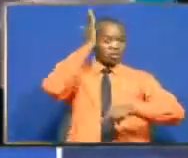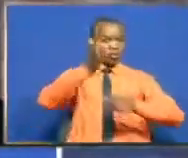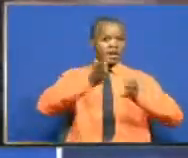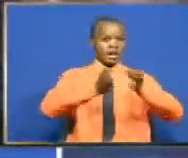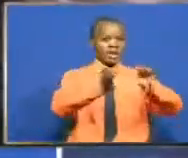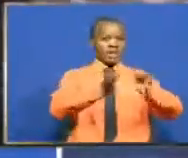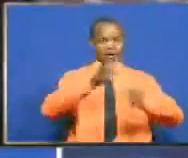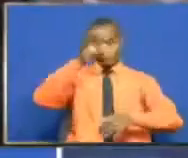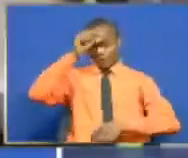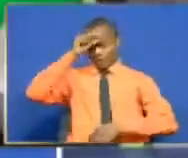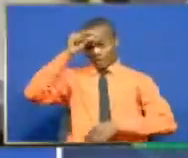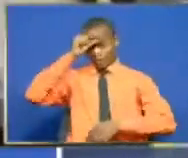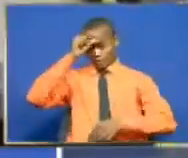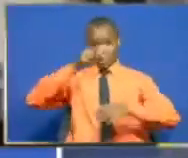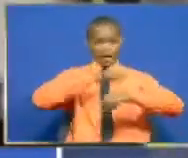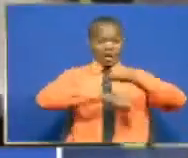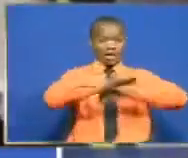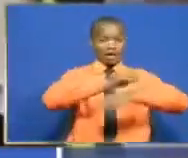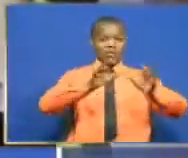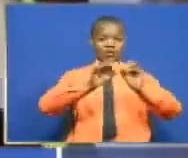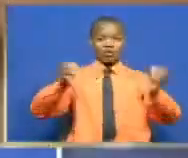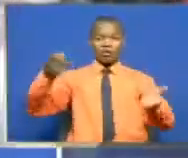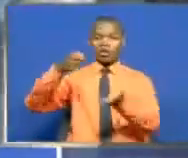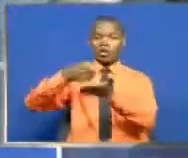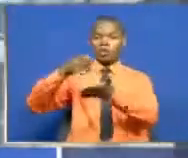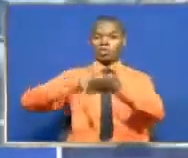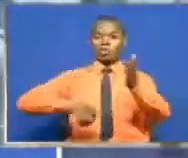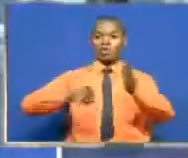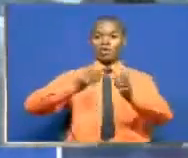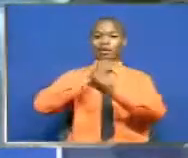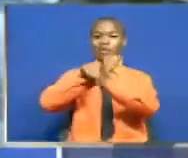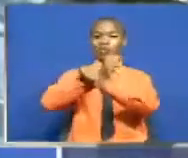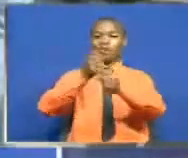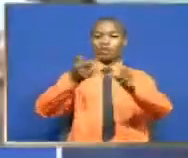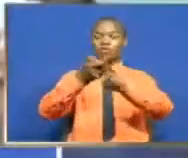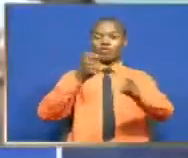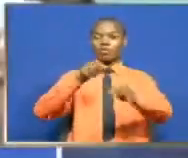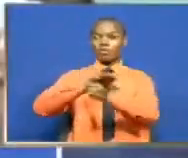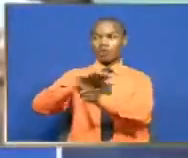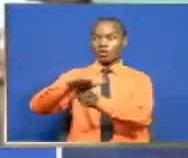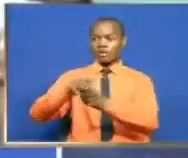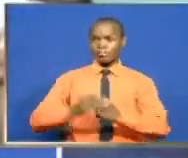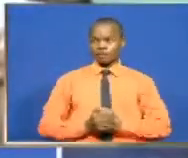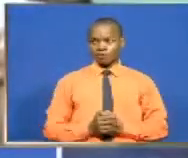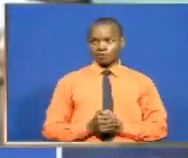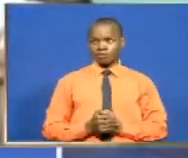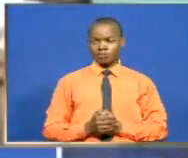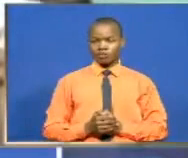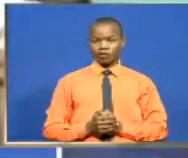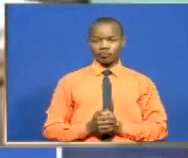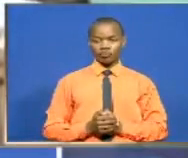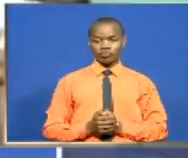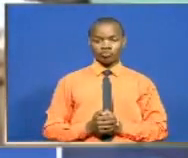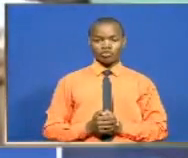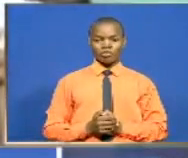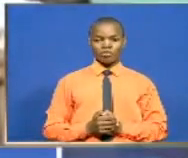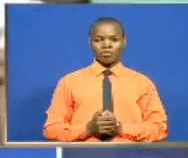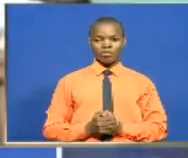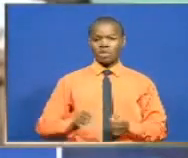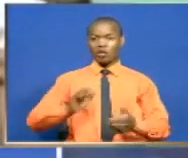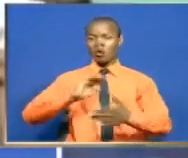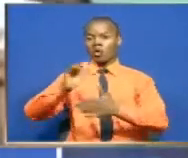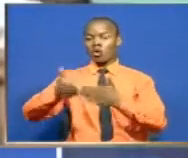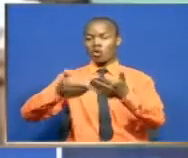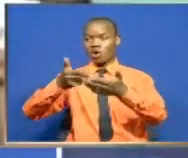irreducible minimums, which include adequate protection from COVID-19. County zote, mgao ya mwisho